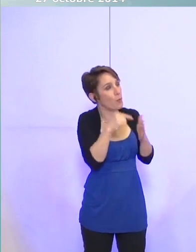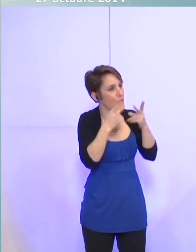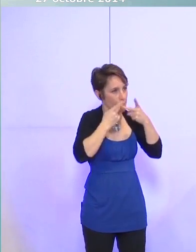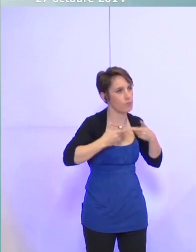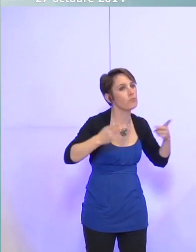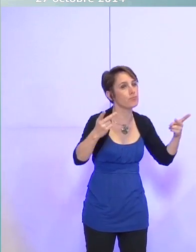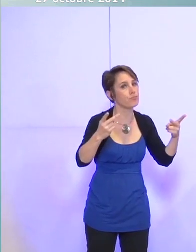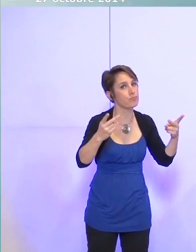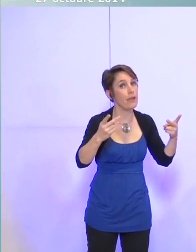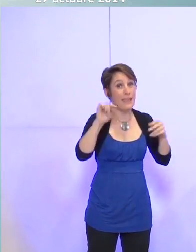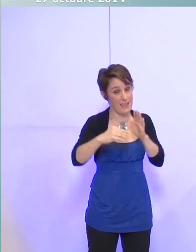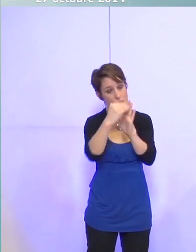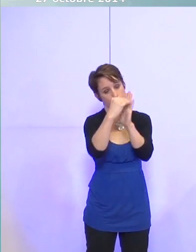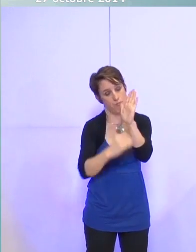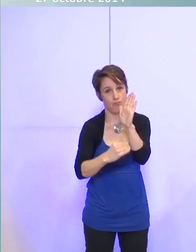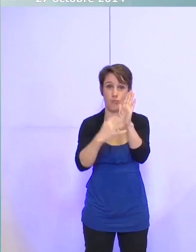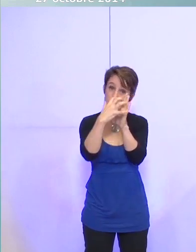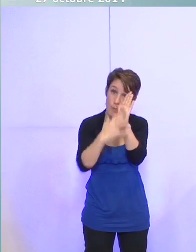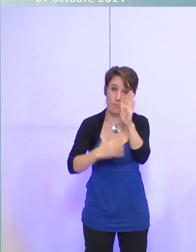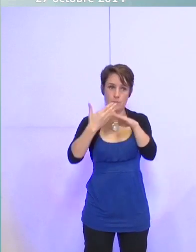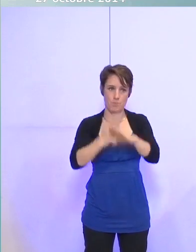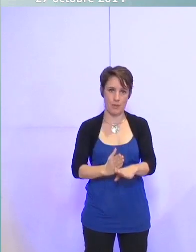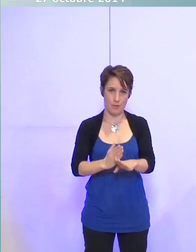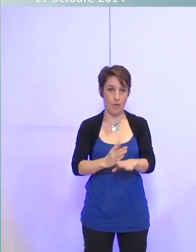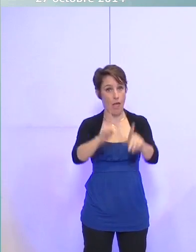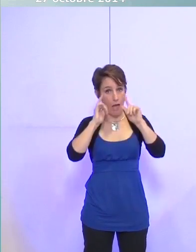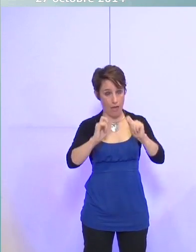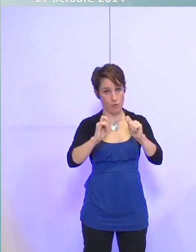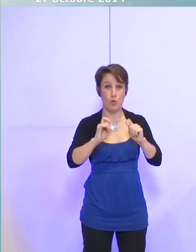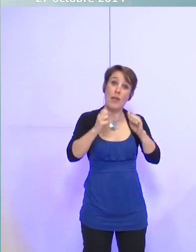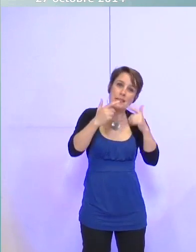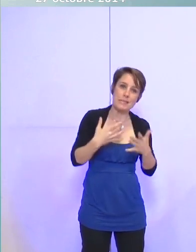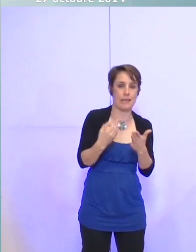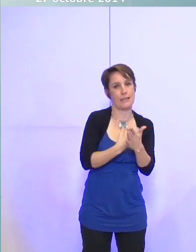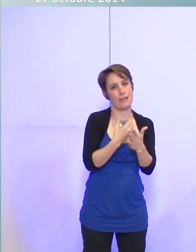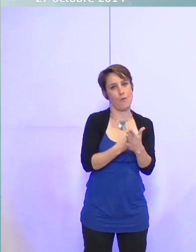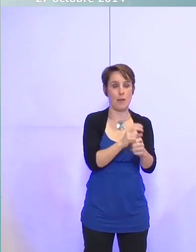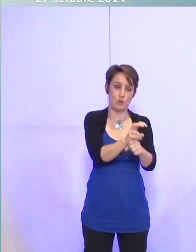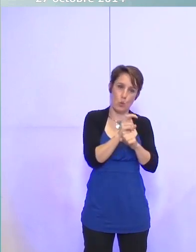ce serait encore mieux en l'écrivant, Madame Compara, qu'il y ait quand même un certain nombre de données qui soient strictement